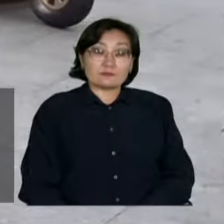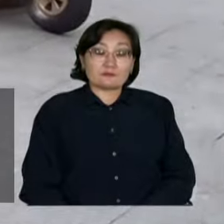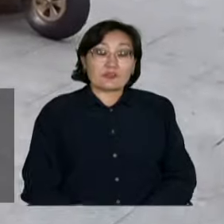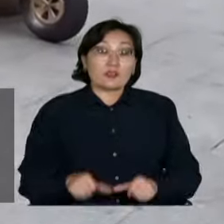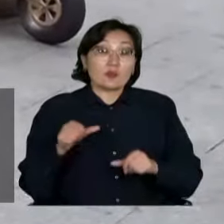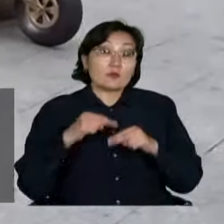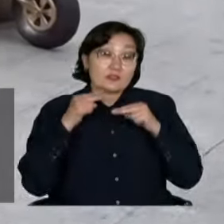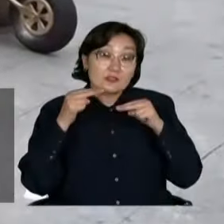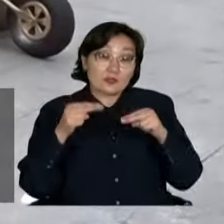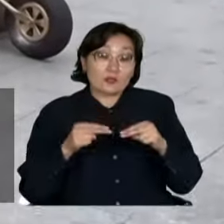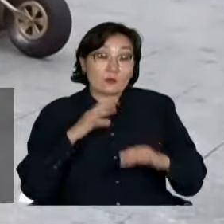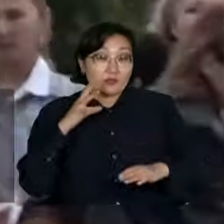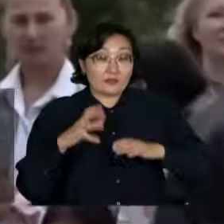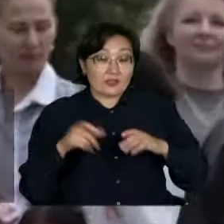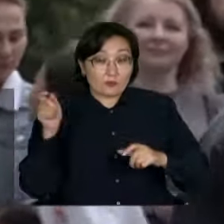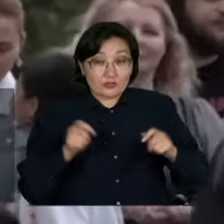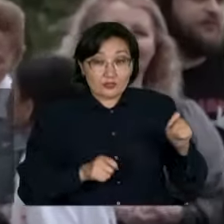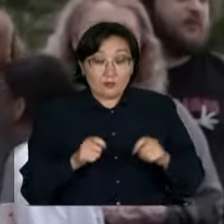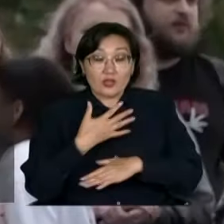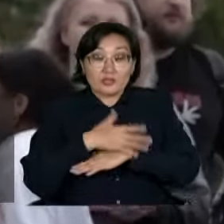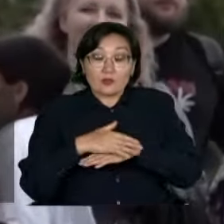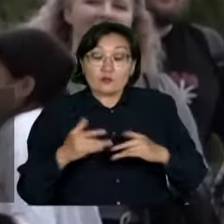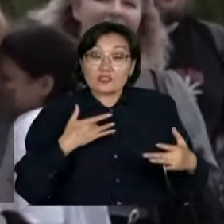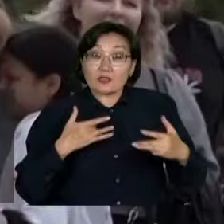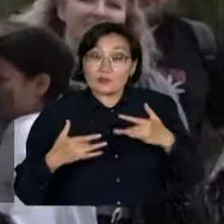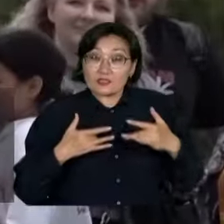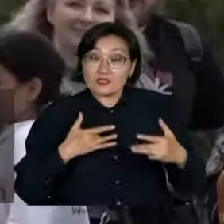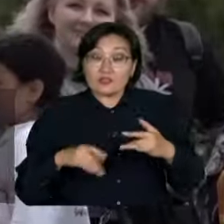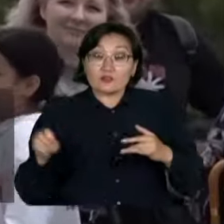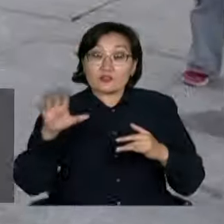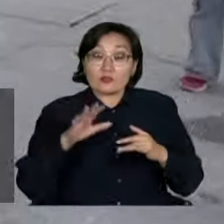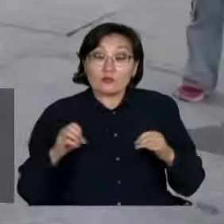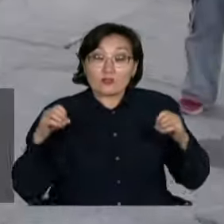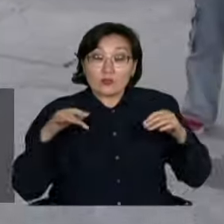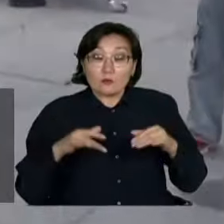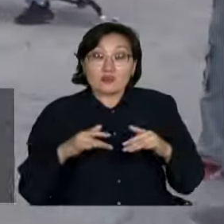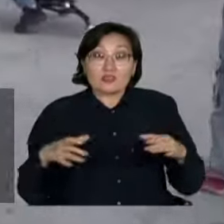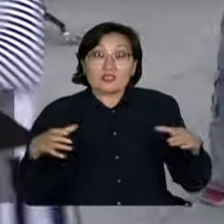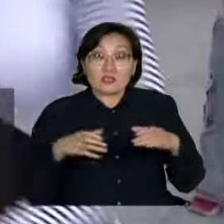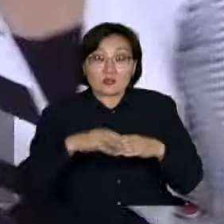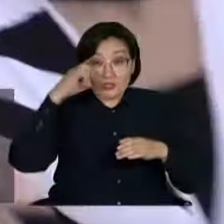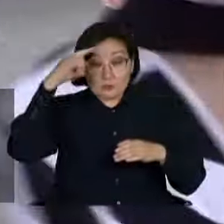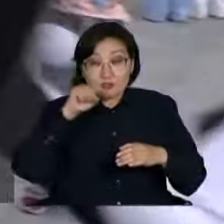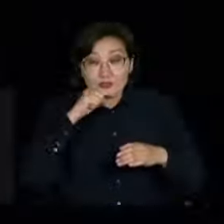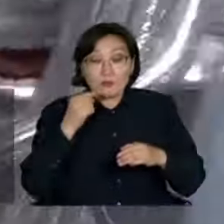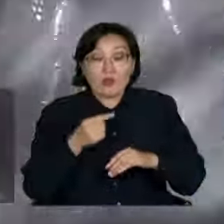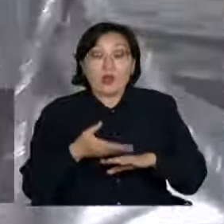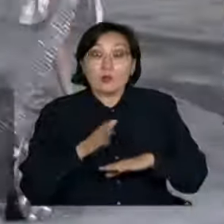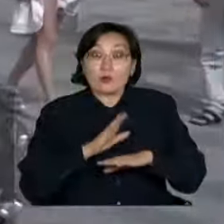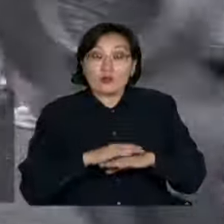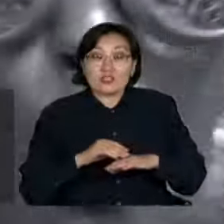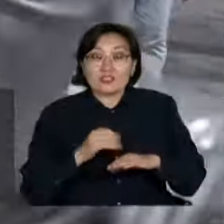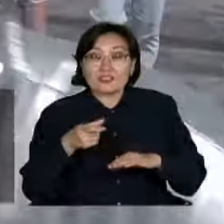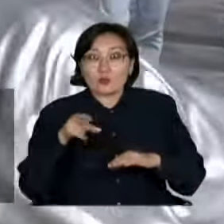Особое внимание привлек международный фестиваль уличных театров «Театральная Евразия», собравший труппы из Казахстана, России, Польши, Эстонии и